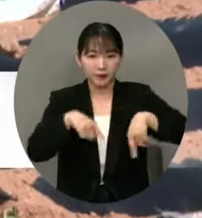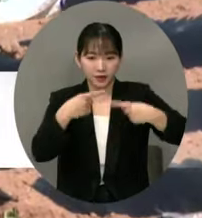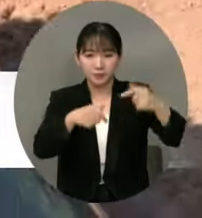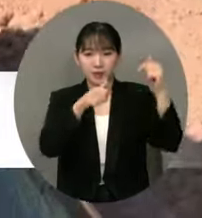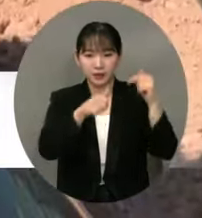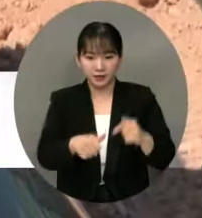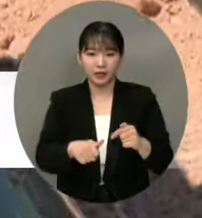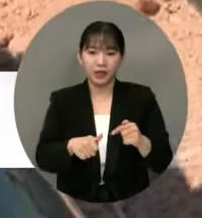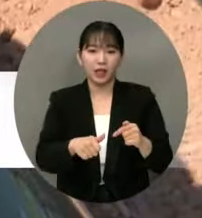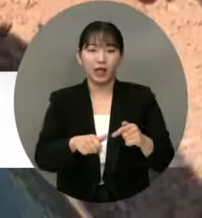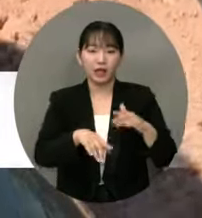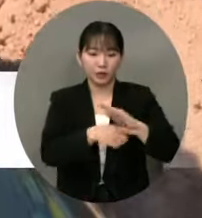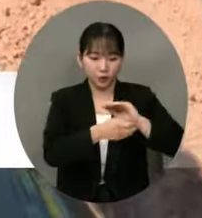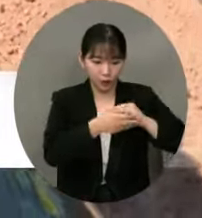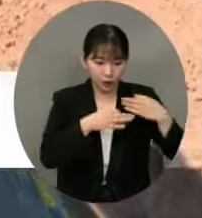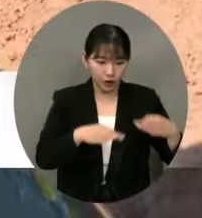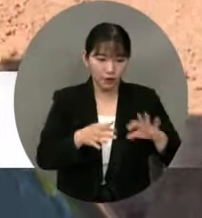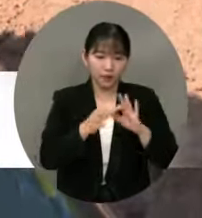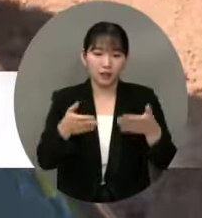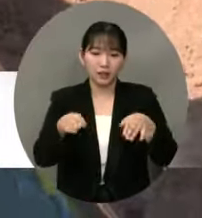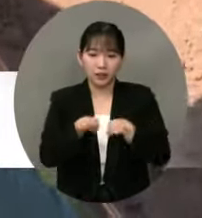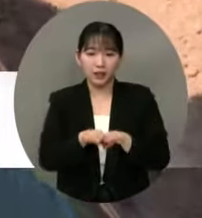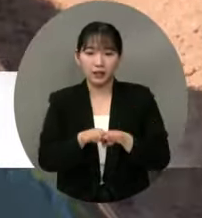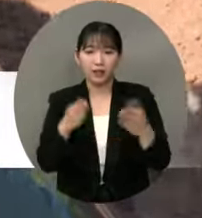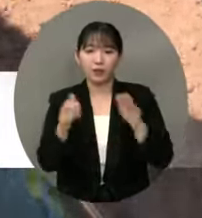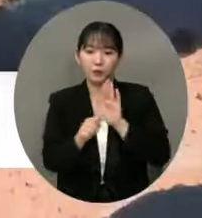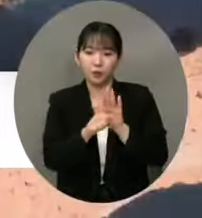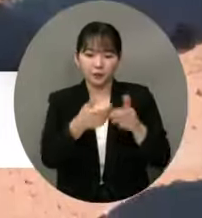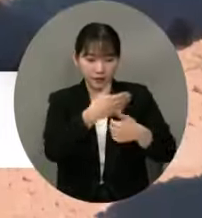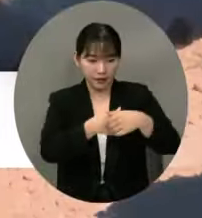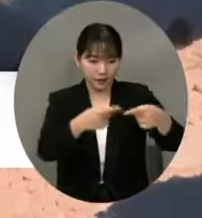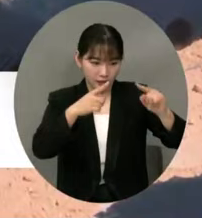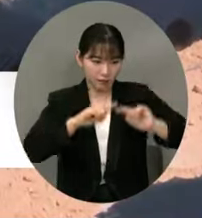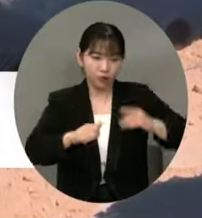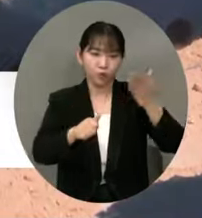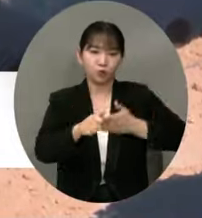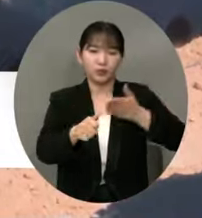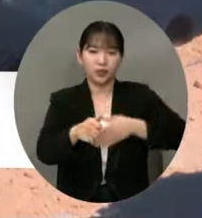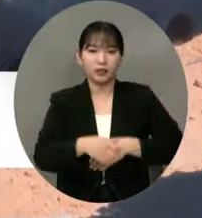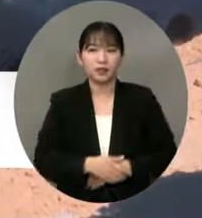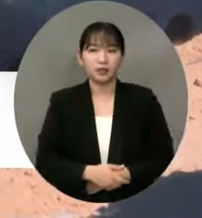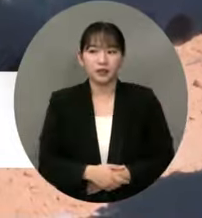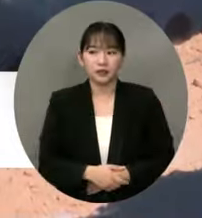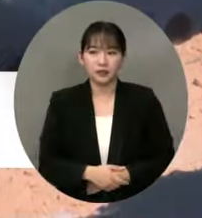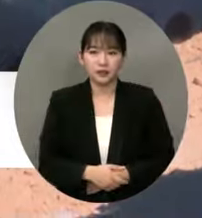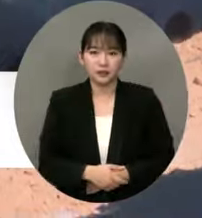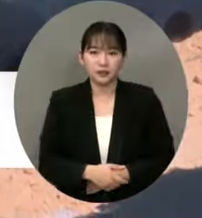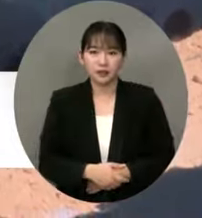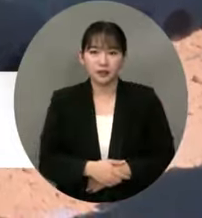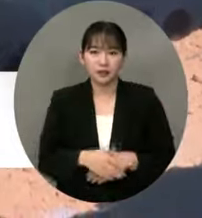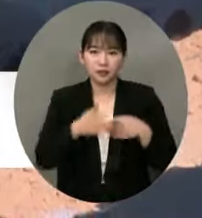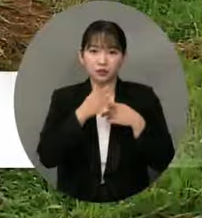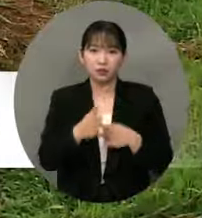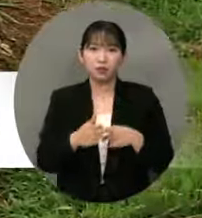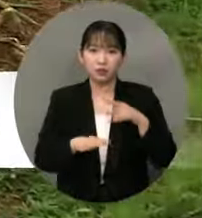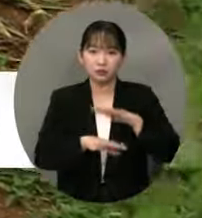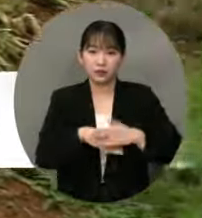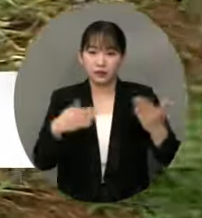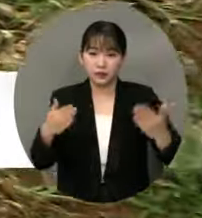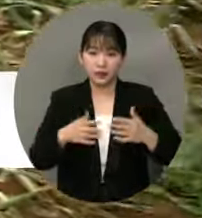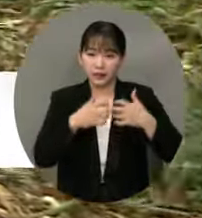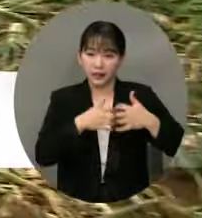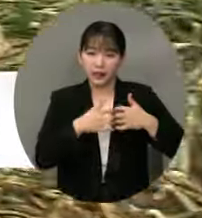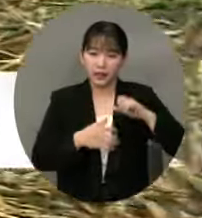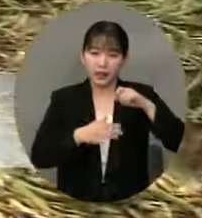했으며 농협 등 유관기관에도 농촌 일손돕기에 적극 참여해 줄 것을 요청했습니다. 추진 농작업은